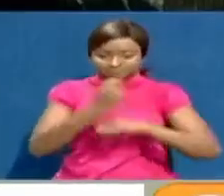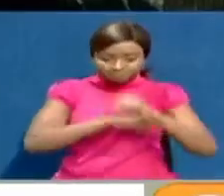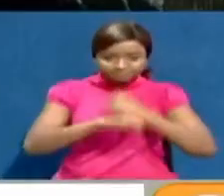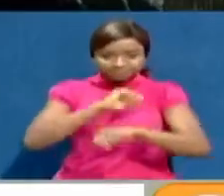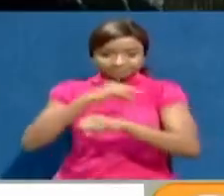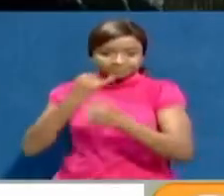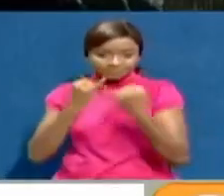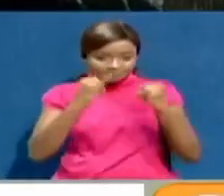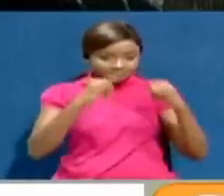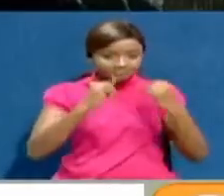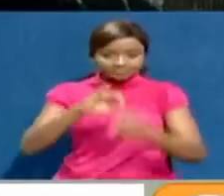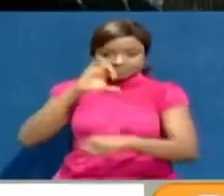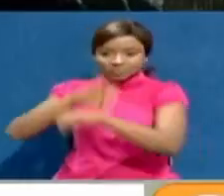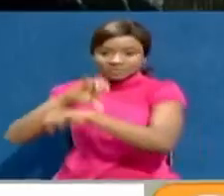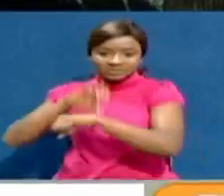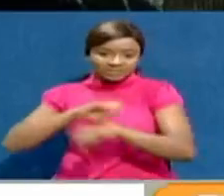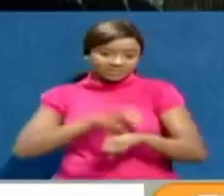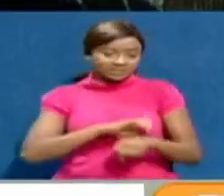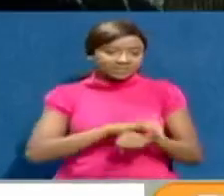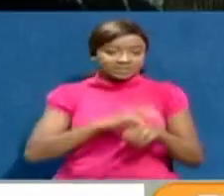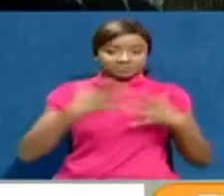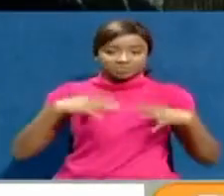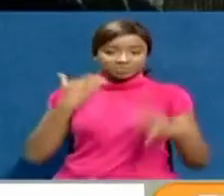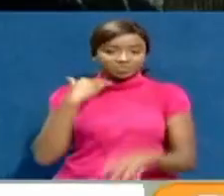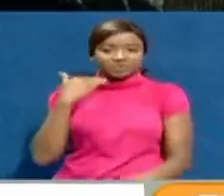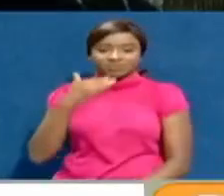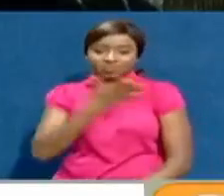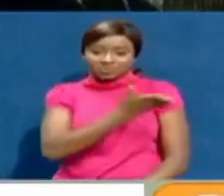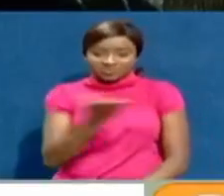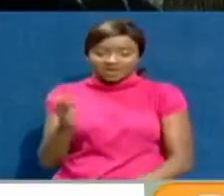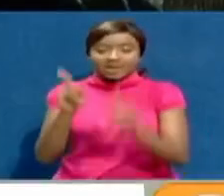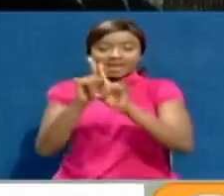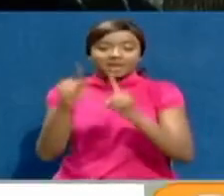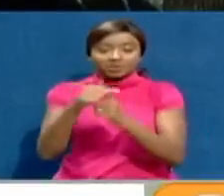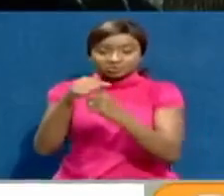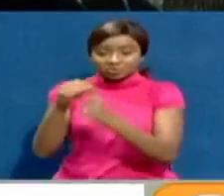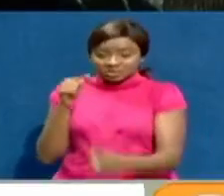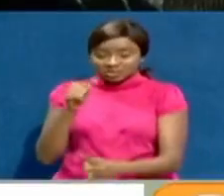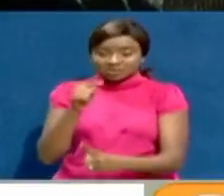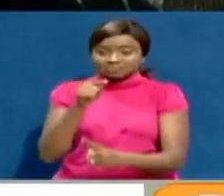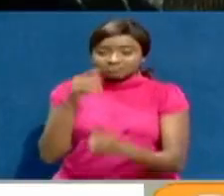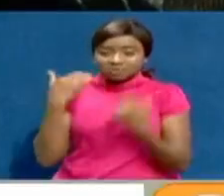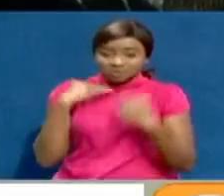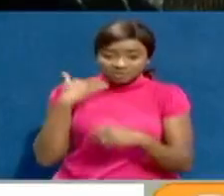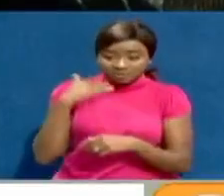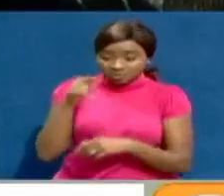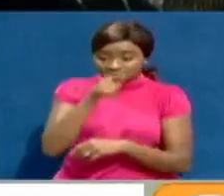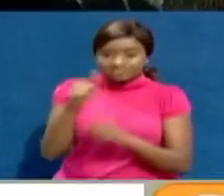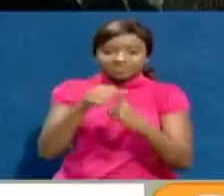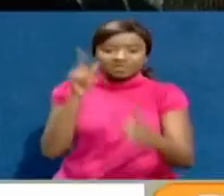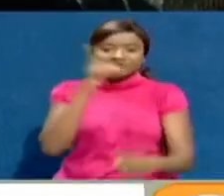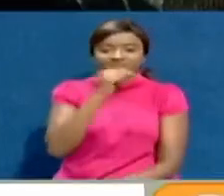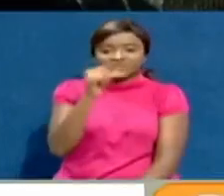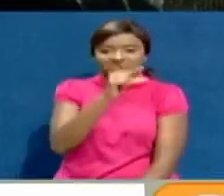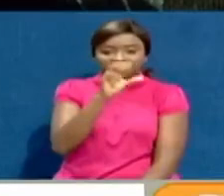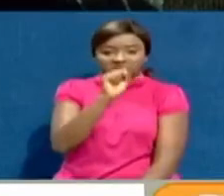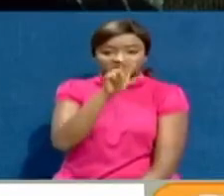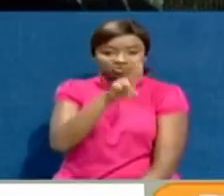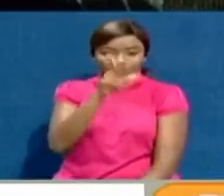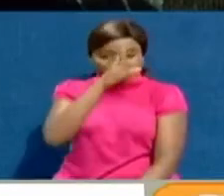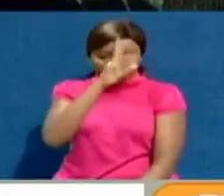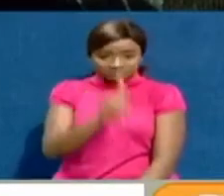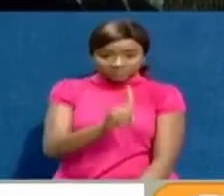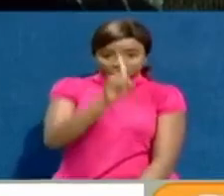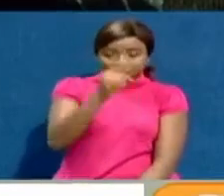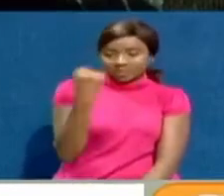hiyo inalenga kuwakamata wahalifu waliohusika na uvamizi na pia kumuua afisa wa GSU hapo jana. Haya yanajiri huku